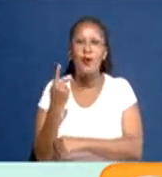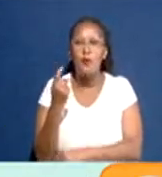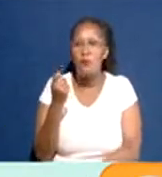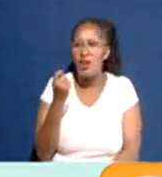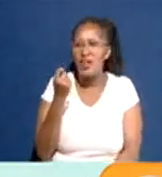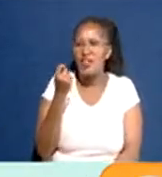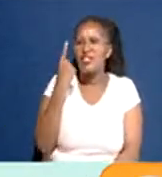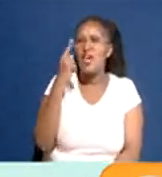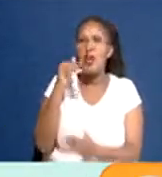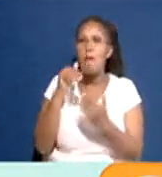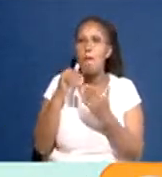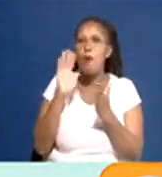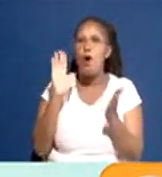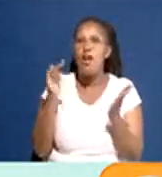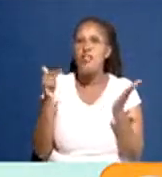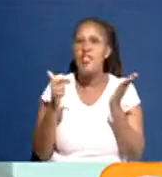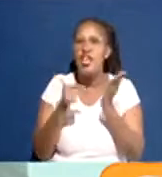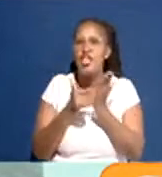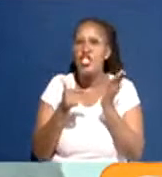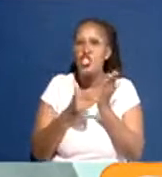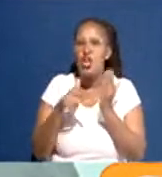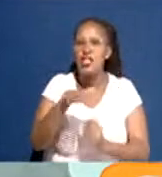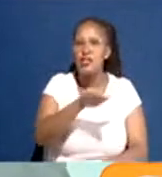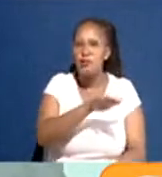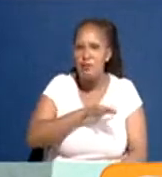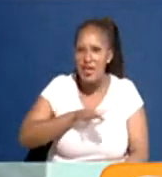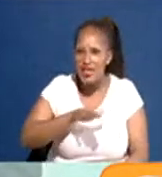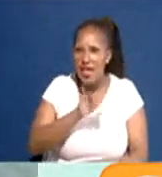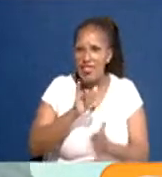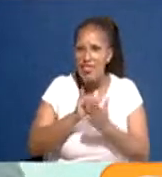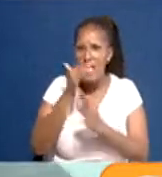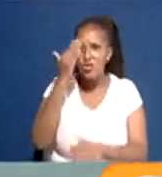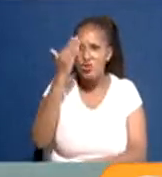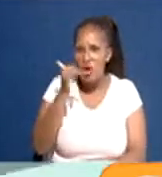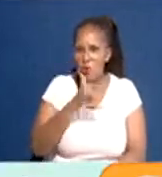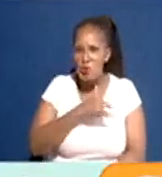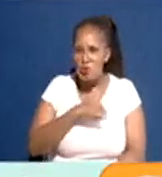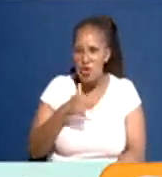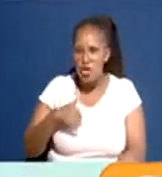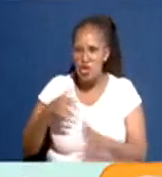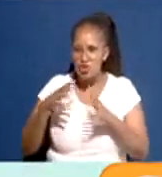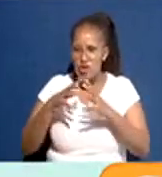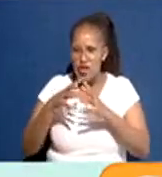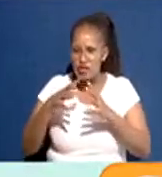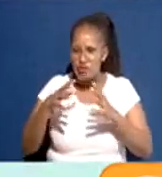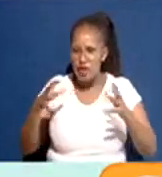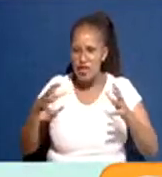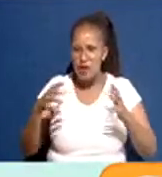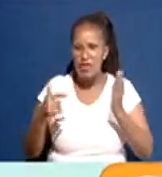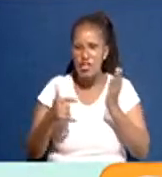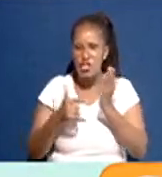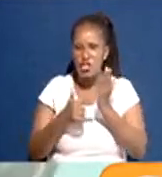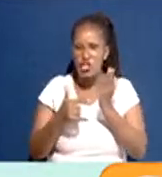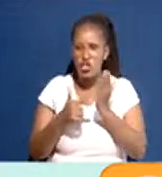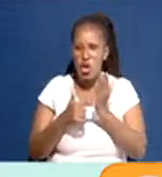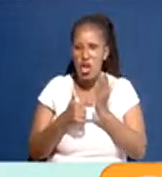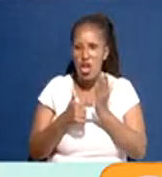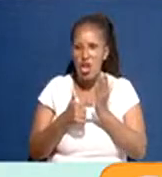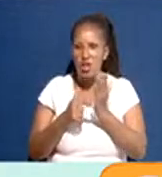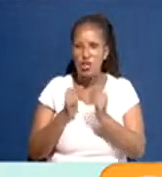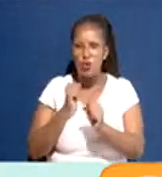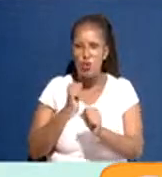wanaelewa zaidi, the digital space, the reason why we are expanding our digital